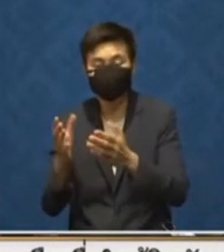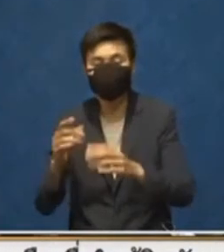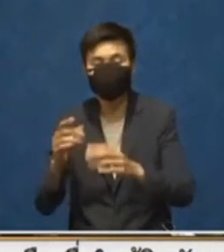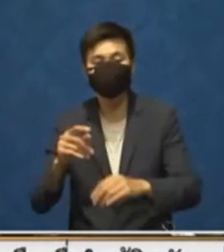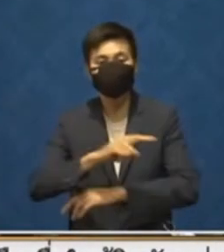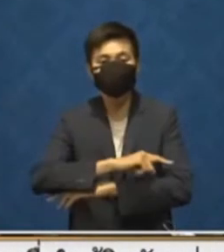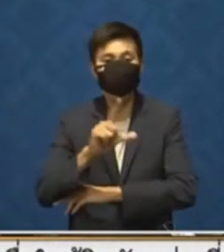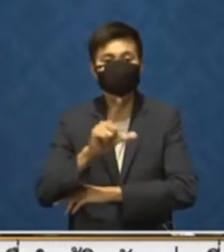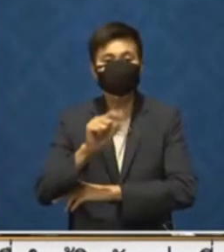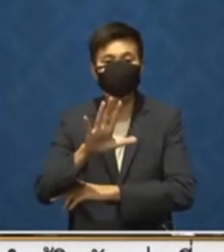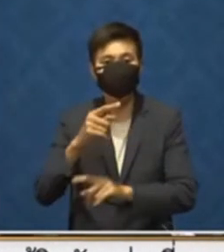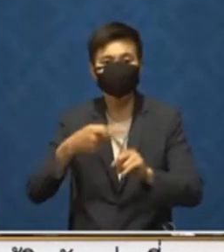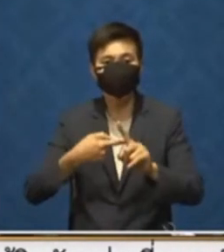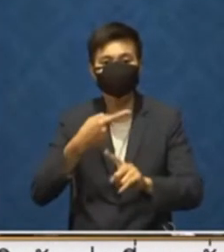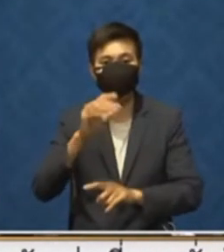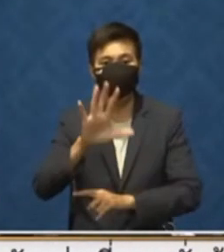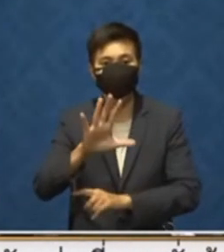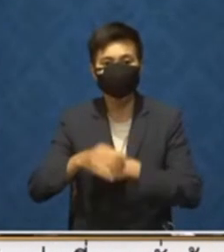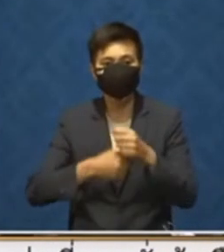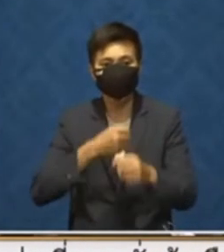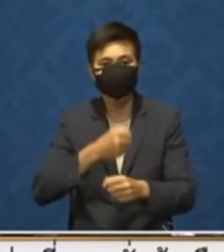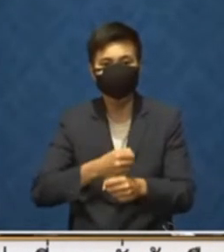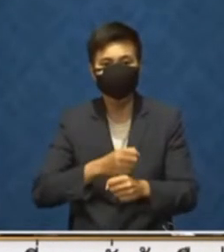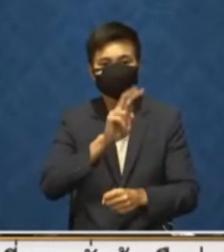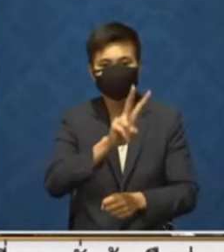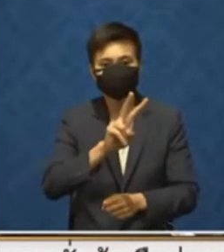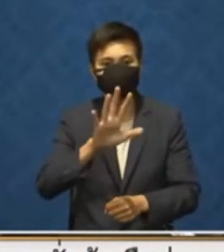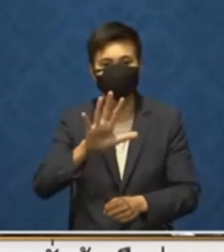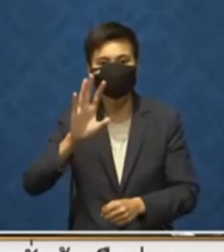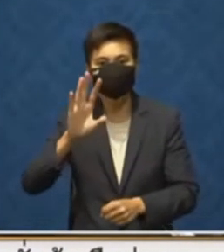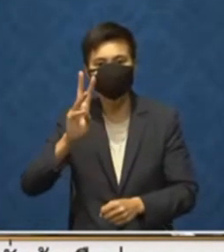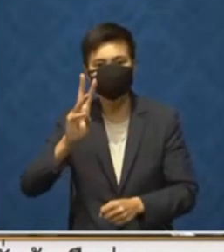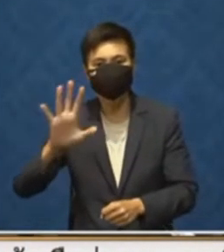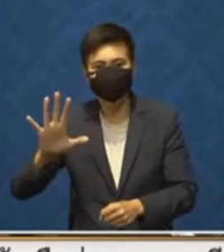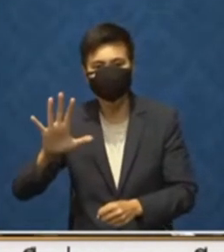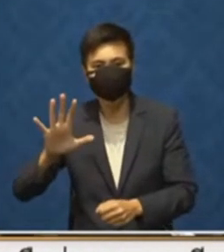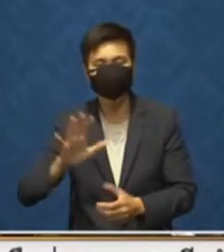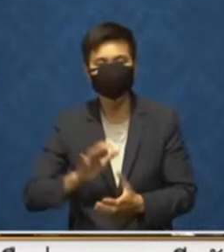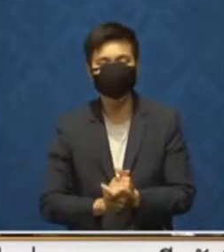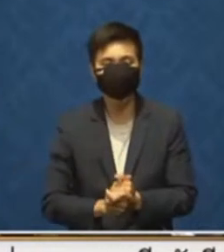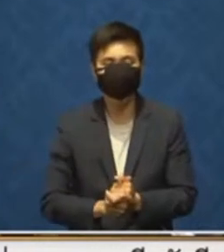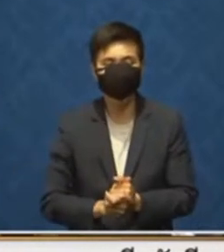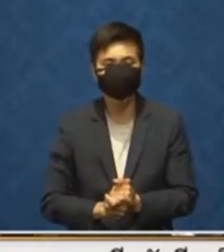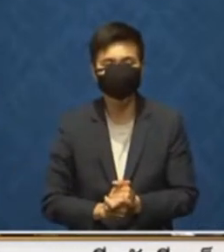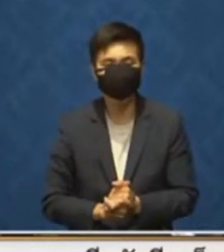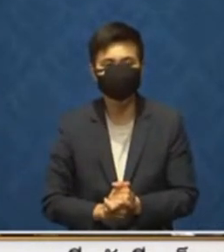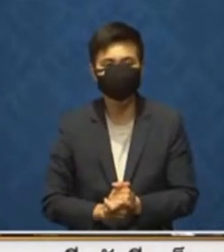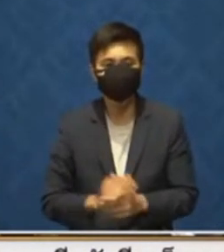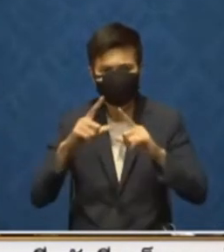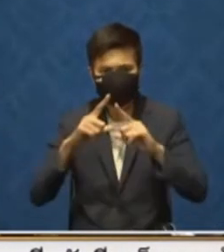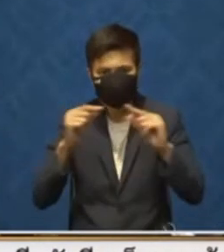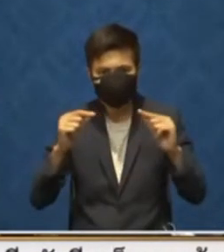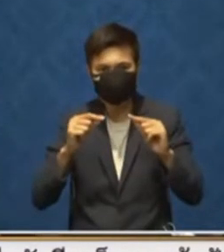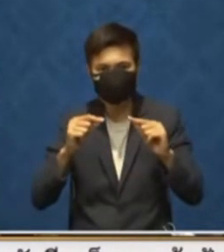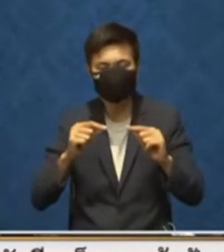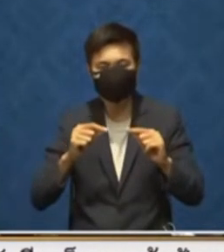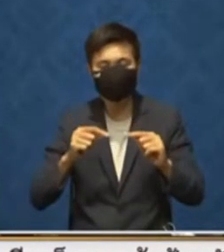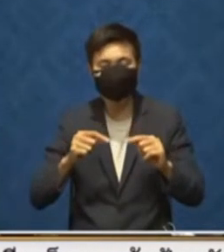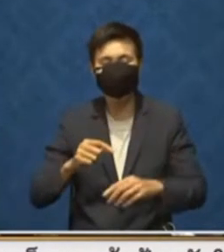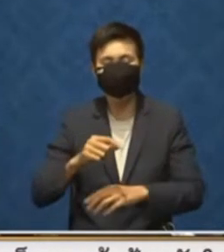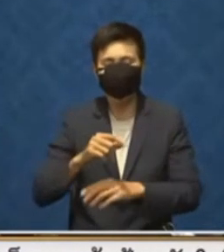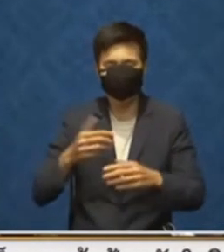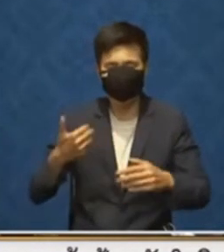พฤษภาคม2560 5คดีเกิดขึ้นปี 2554เกิน